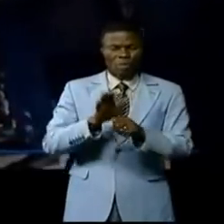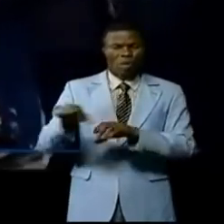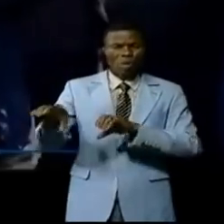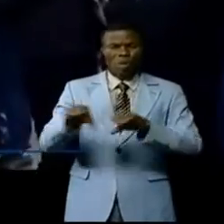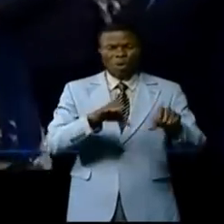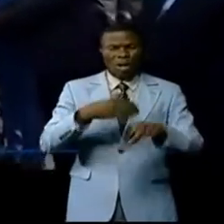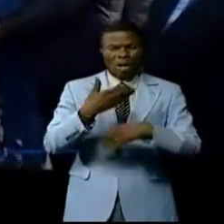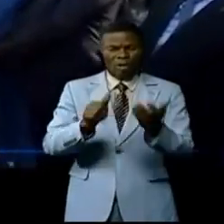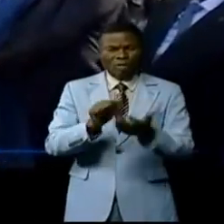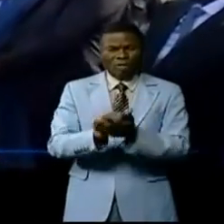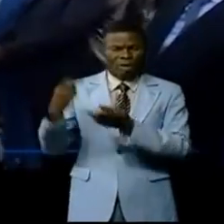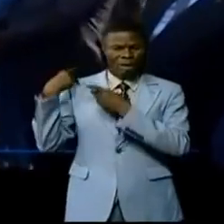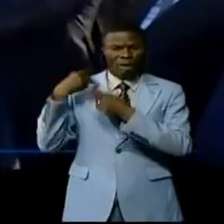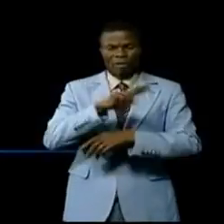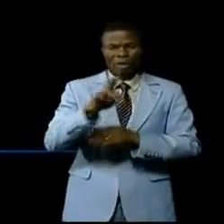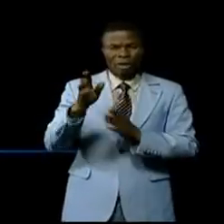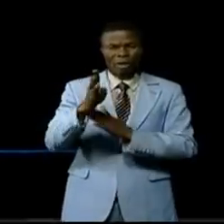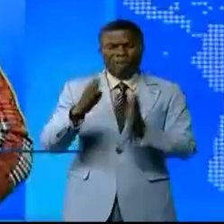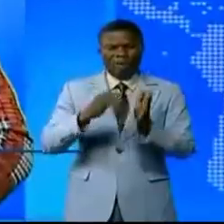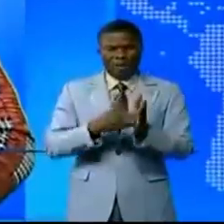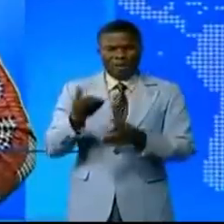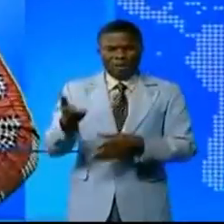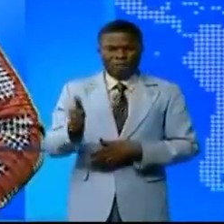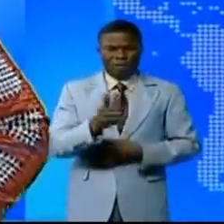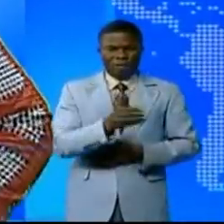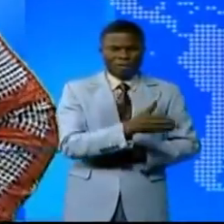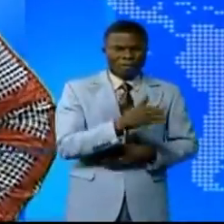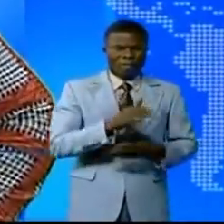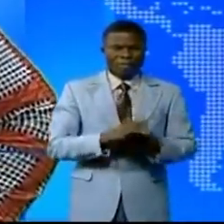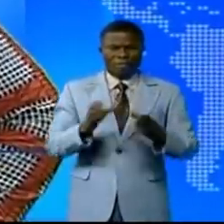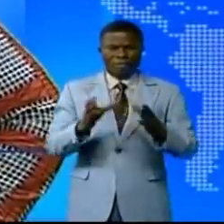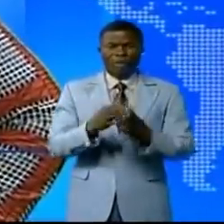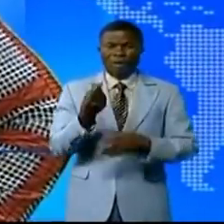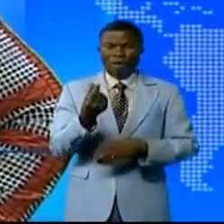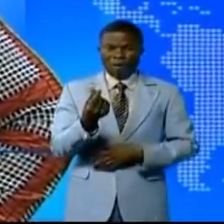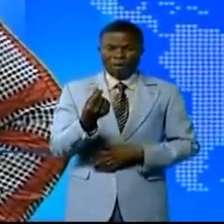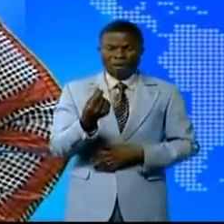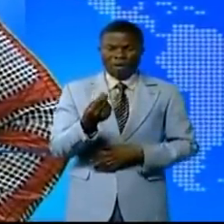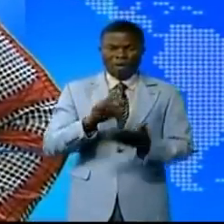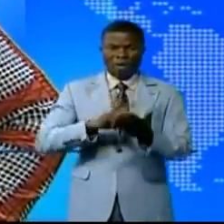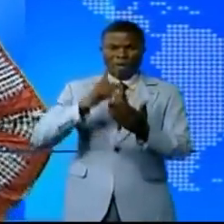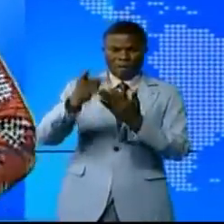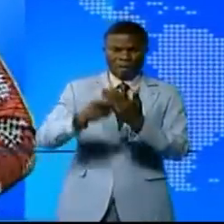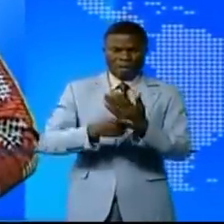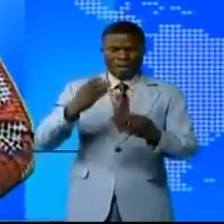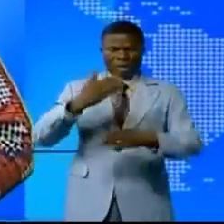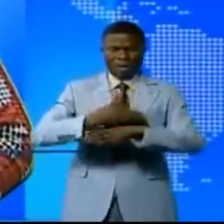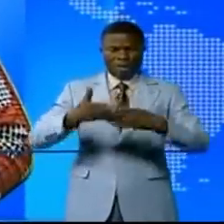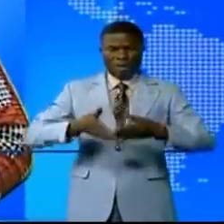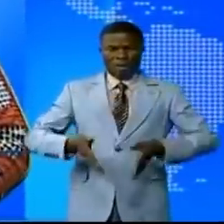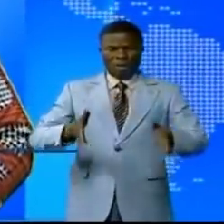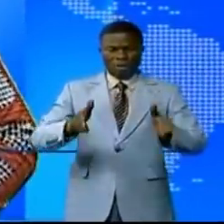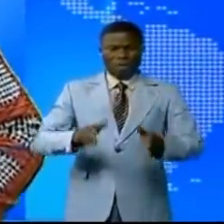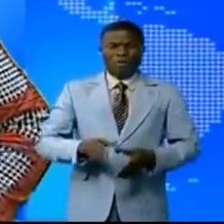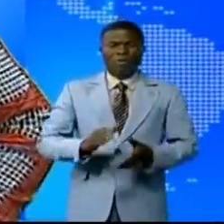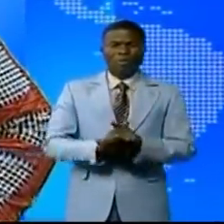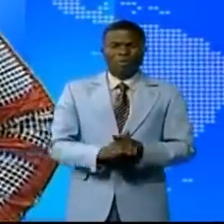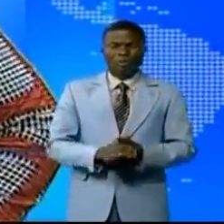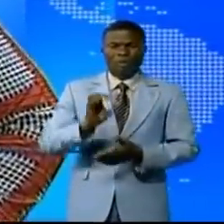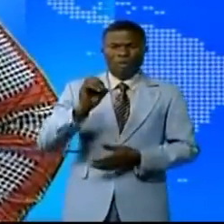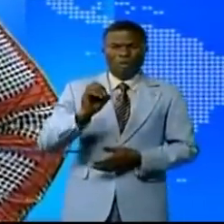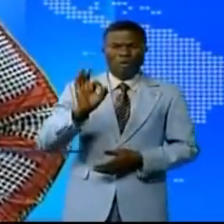réalisations entamées depuis 2019. Avec le financement du programme d'entretien routier, l'office de